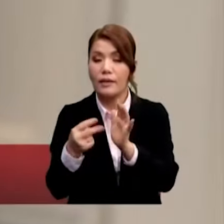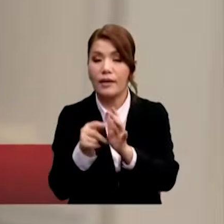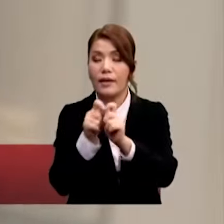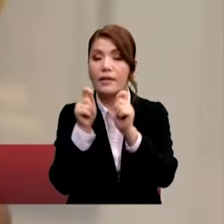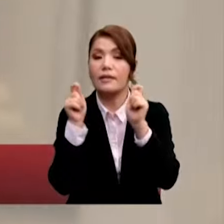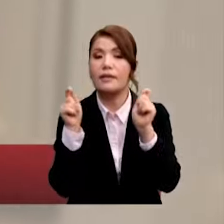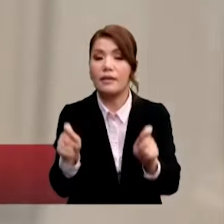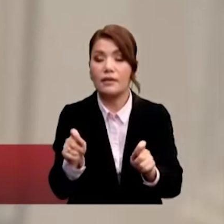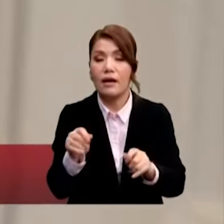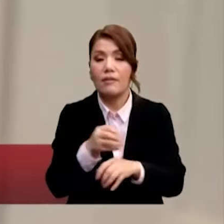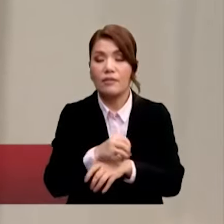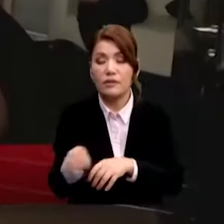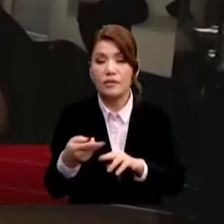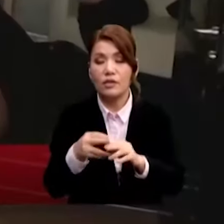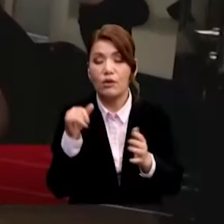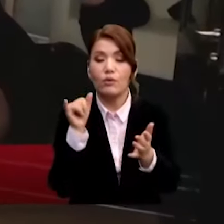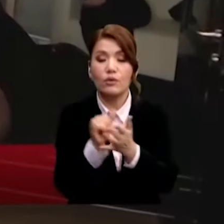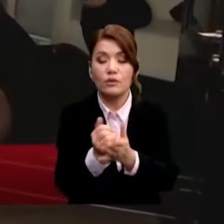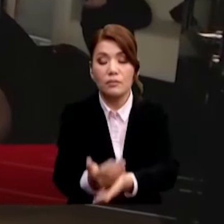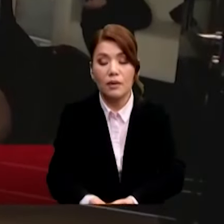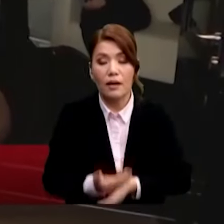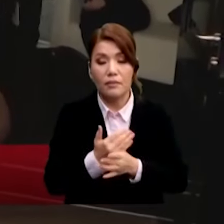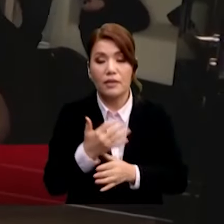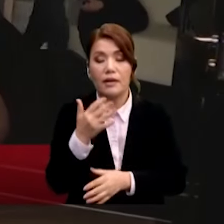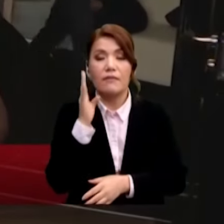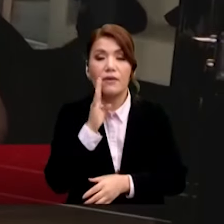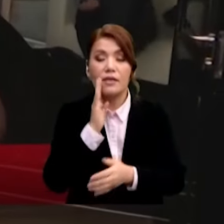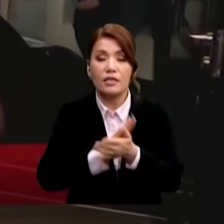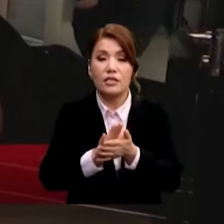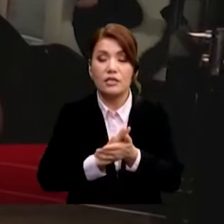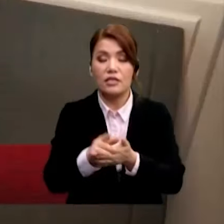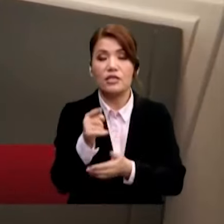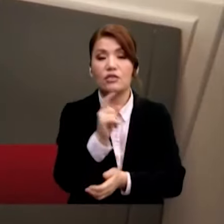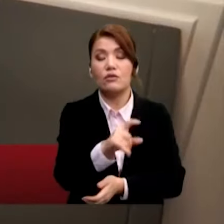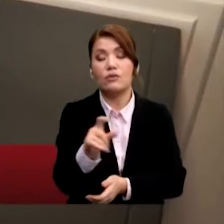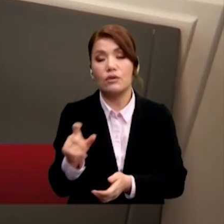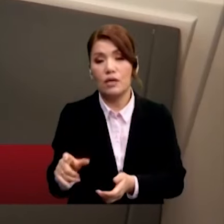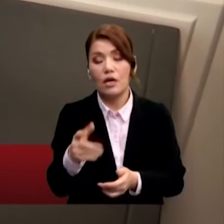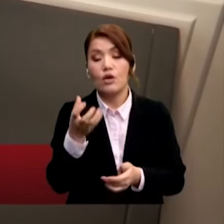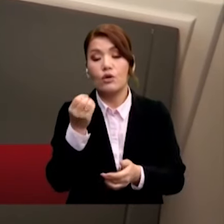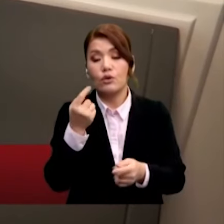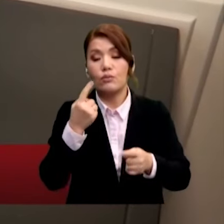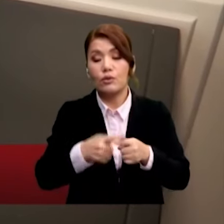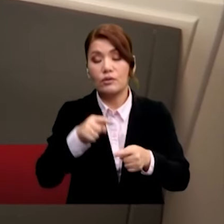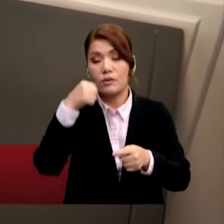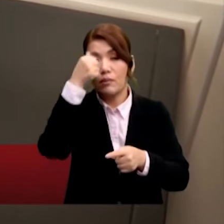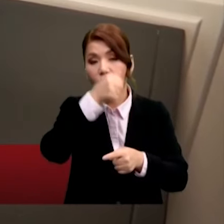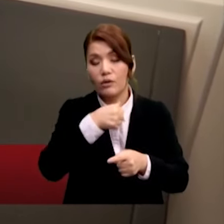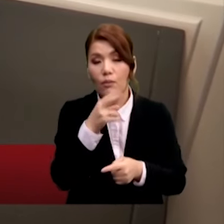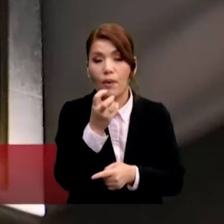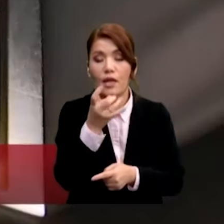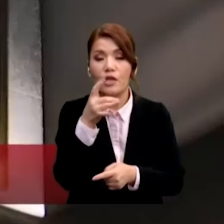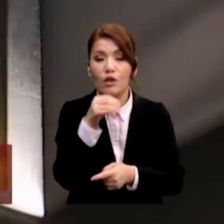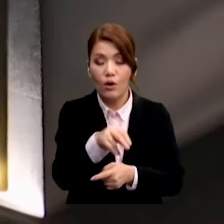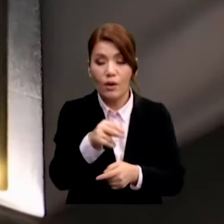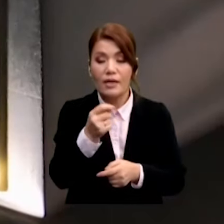Акшукур планируется открытие опреснительной установки. Она поможет обеспечить питьевой водой тысячи сельских жителей. Кроме этого, в этом